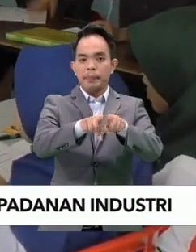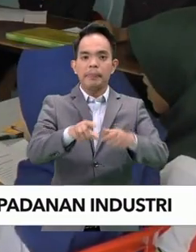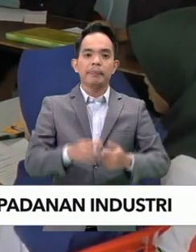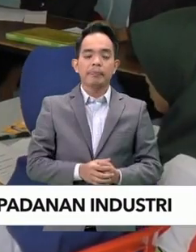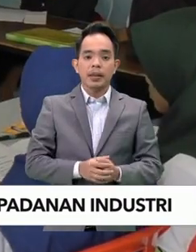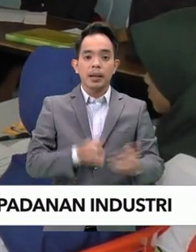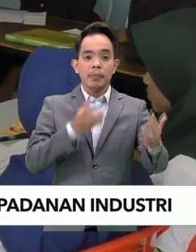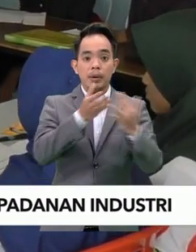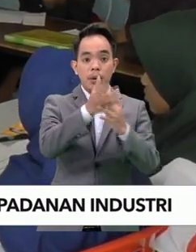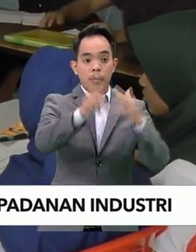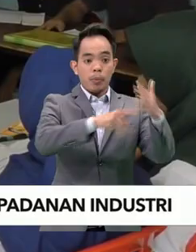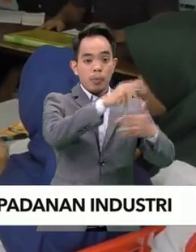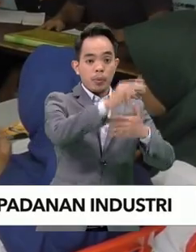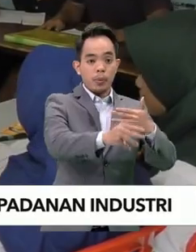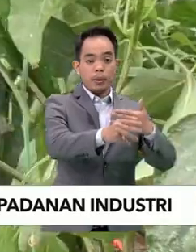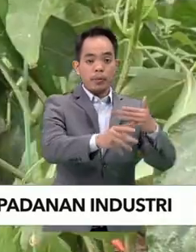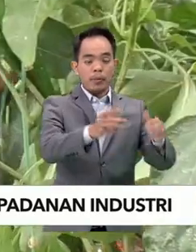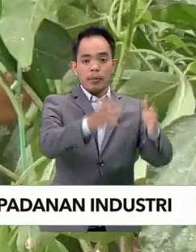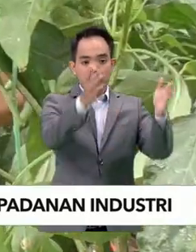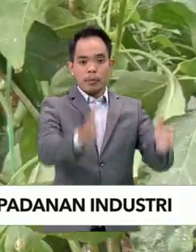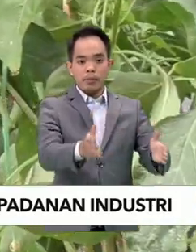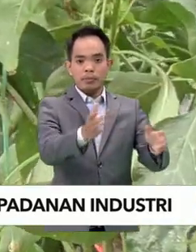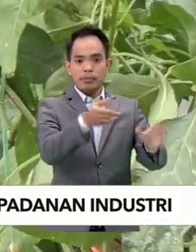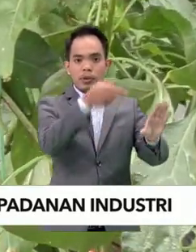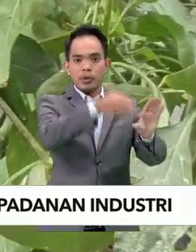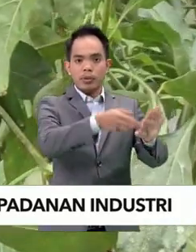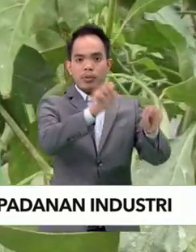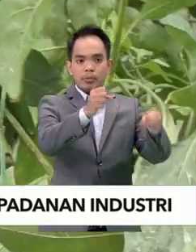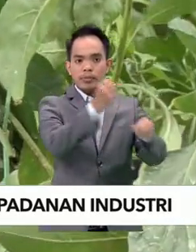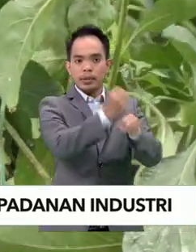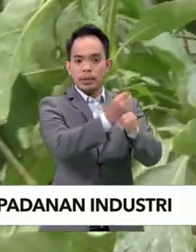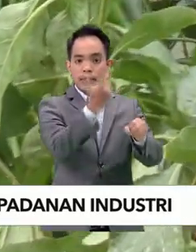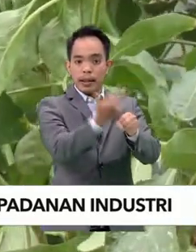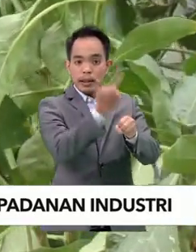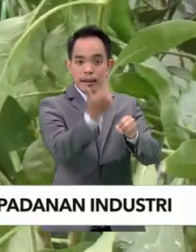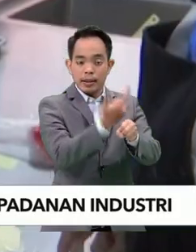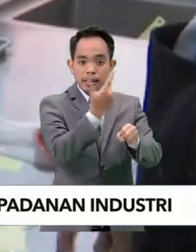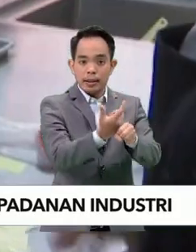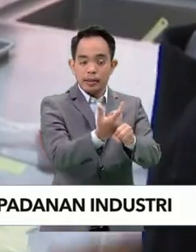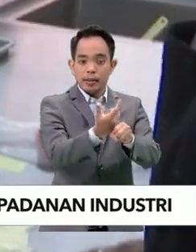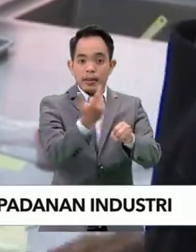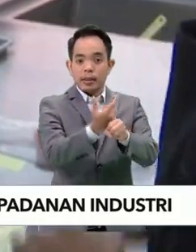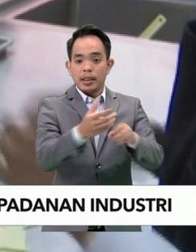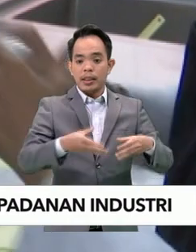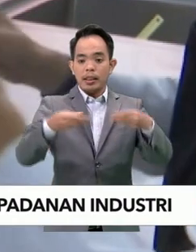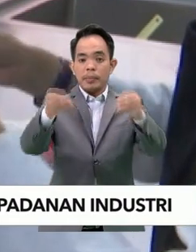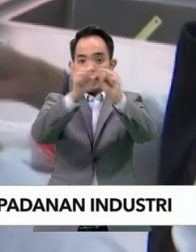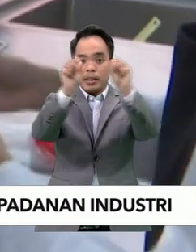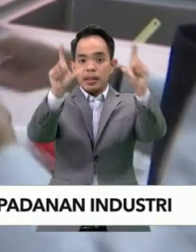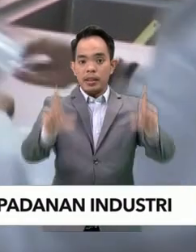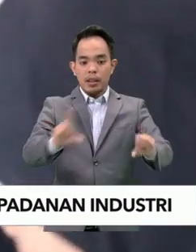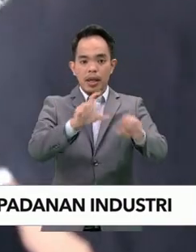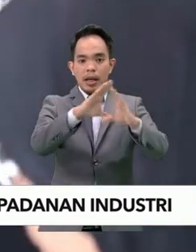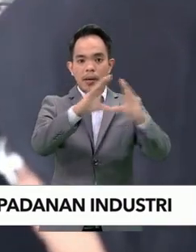melalui program ini peserta akan dilatih terus sambil bekerja dan segala Titik belum memiliki akan di i'tiraf dengan sijil di akhir tempo